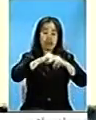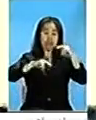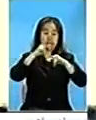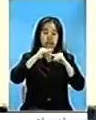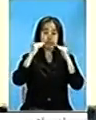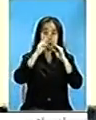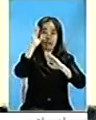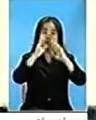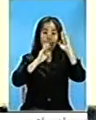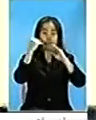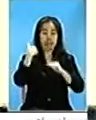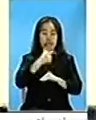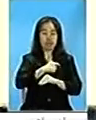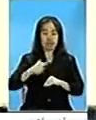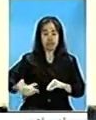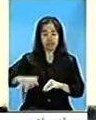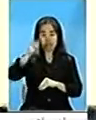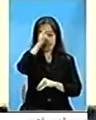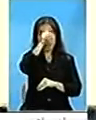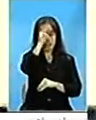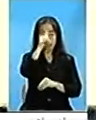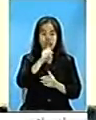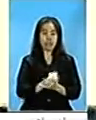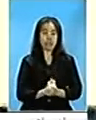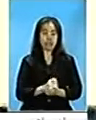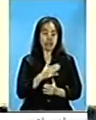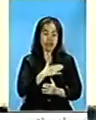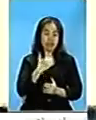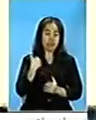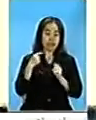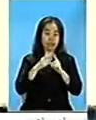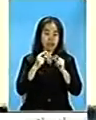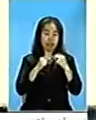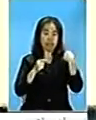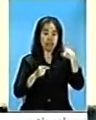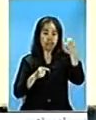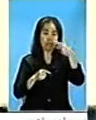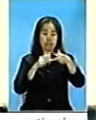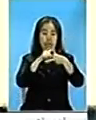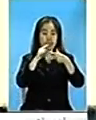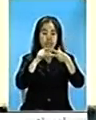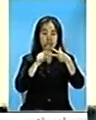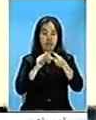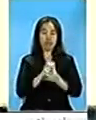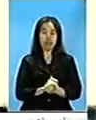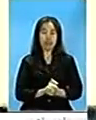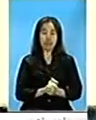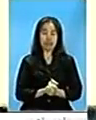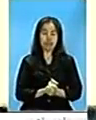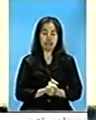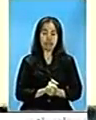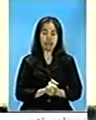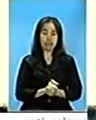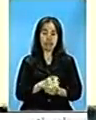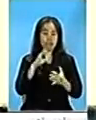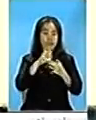ชาธิปไตยที่มีพระมหากษัตริย์เป็นองค์ประมุขผมมี3ประเด็นนะครับว่าผมไม่เถียงเรื่องเกี่ยวกับยุ